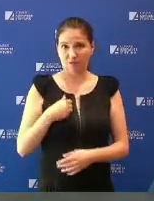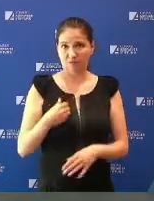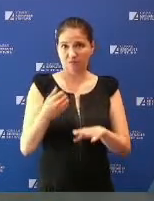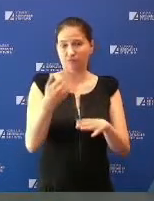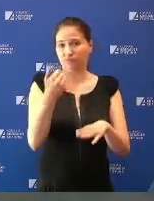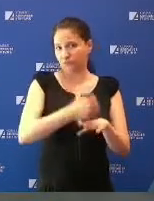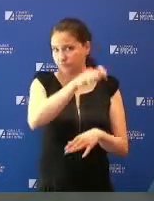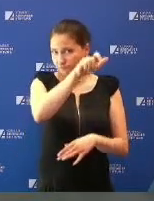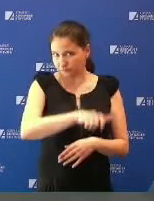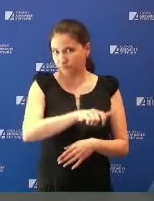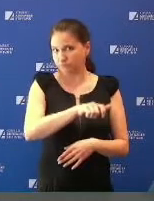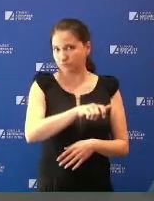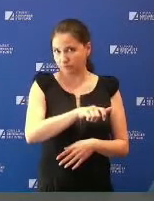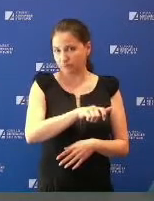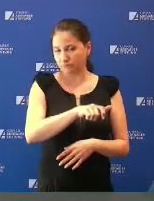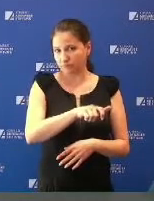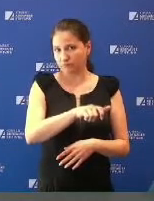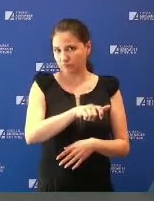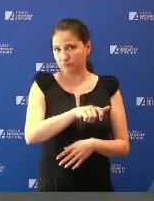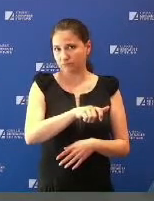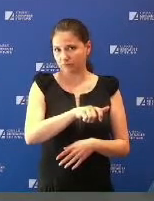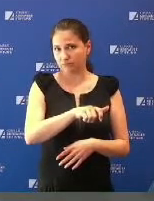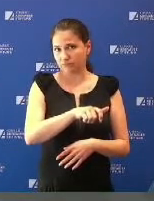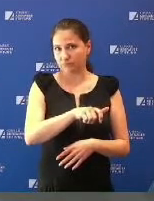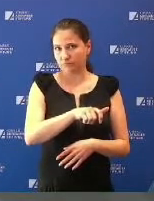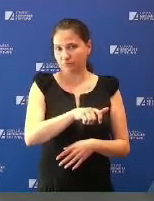einem Repräsentanten der